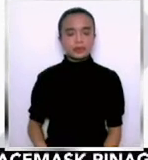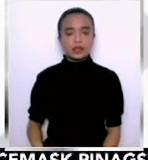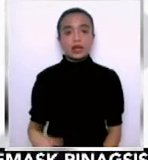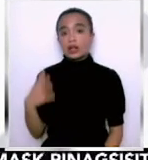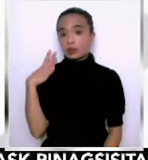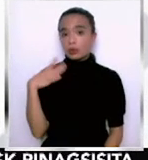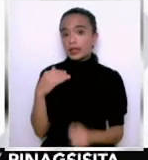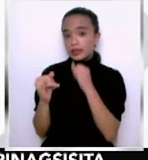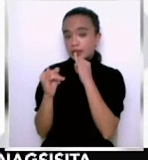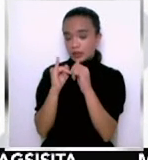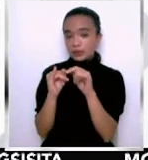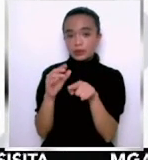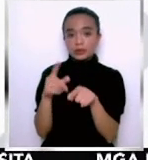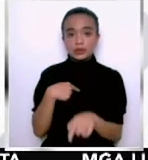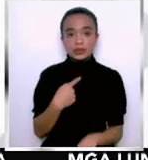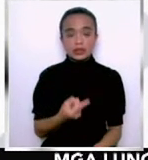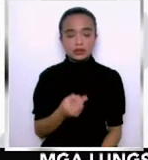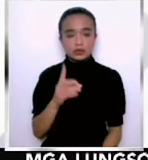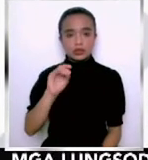Guevara.